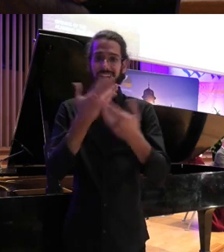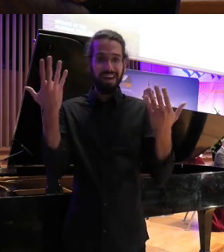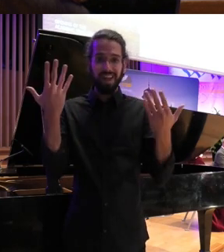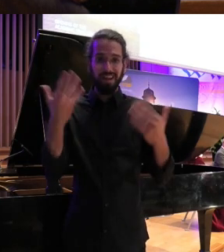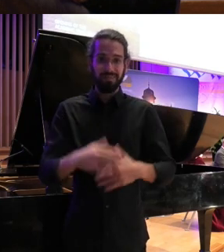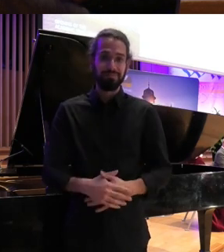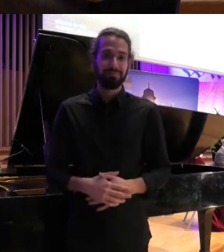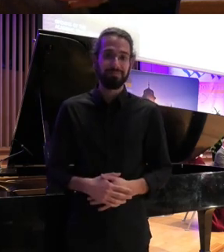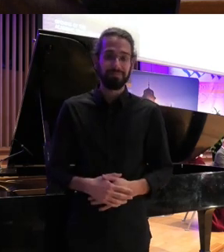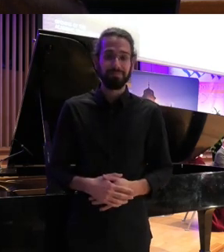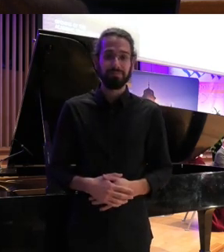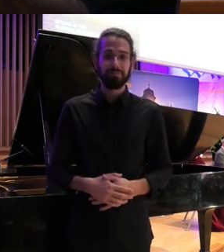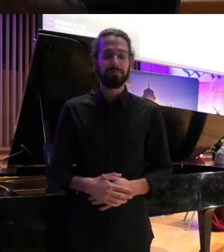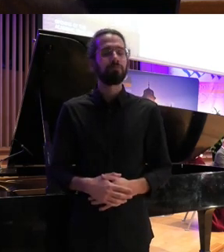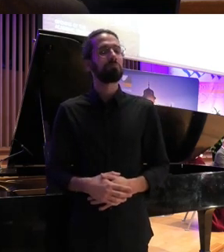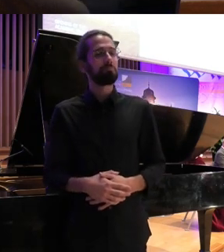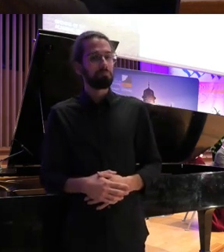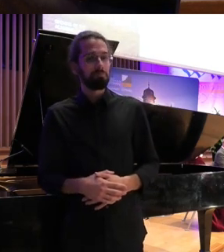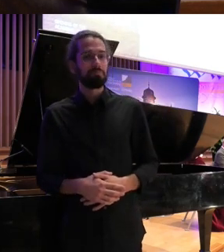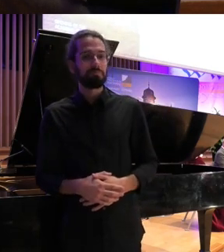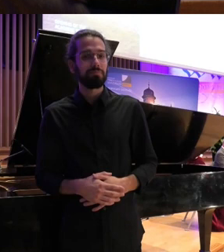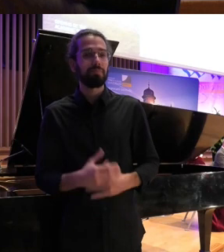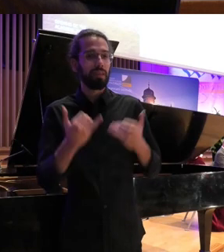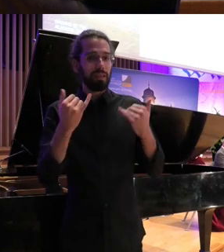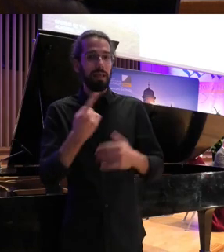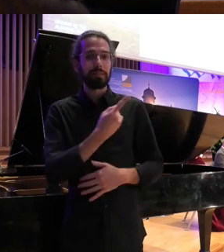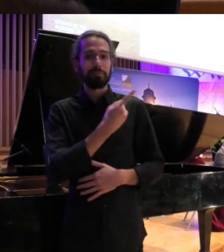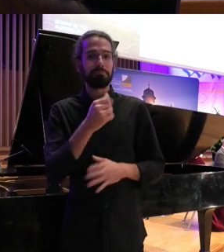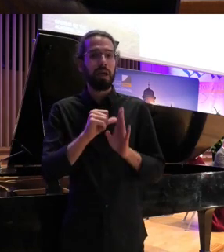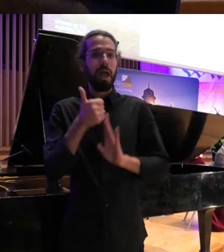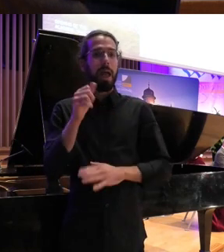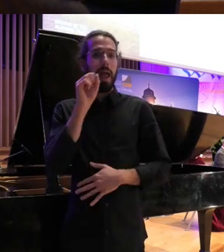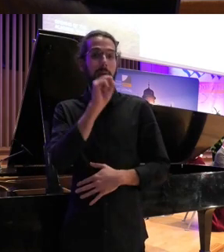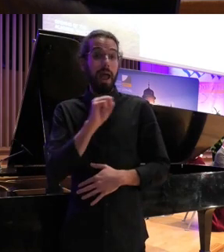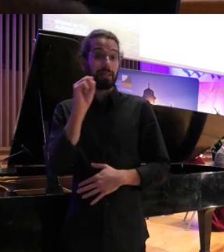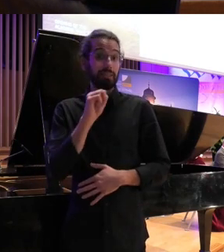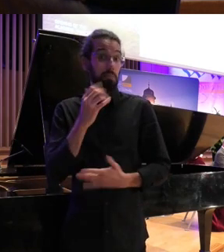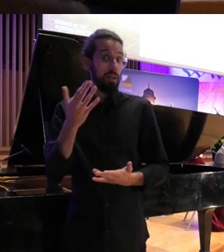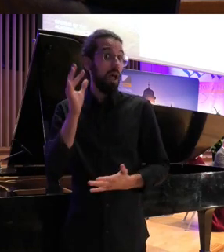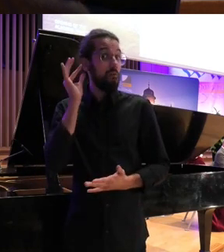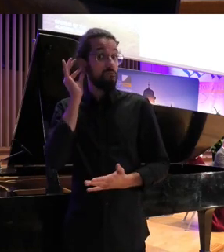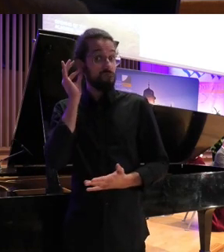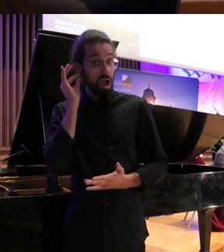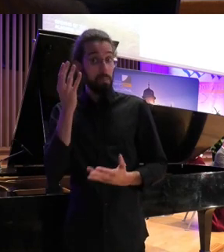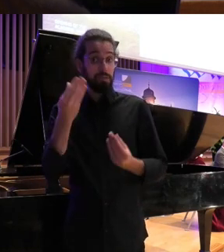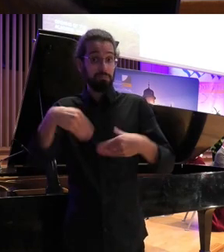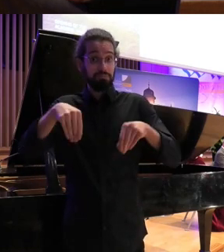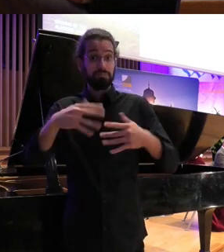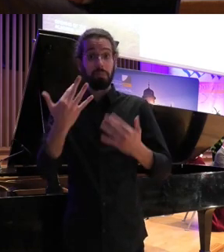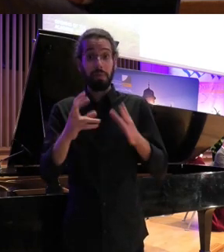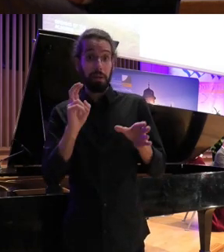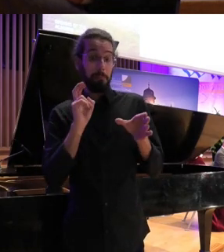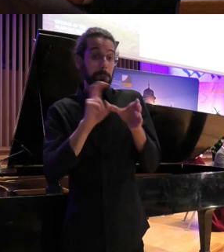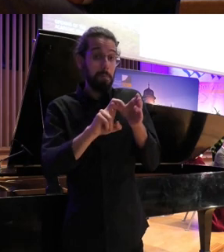entwickelt. Was würden Sie denn, ne, jetzt haben ganz viele Erstsemester, weibliche Erstsemesterinnen angefangen in der Mathematik, was würden Sie denen denn auf den Weg